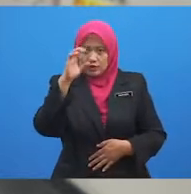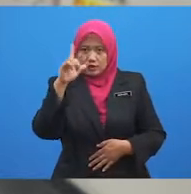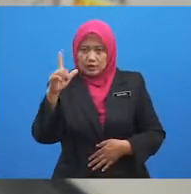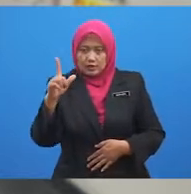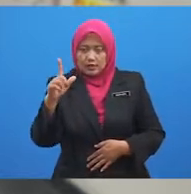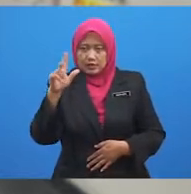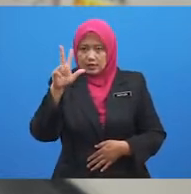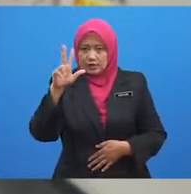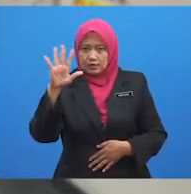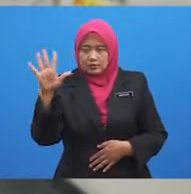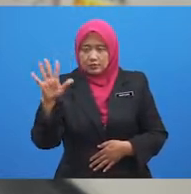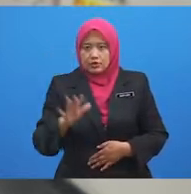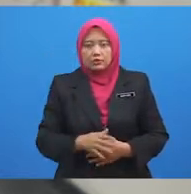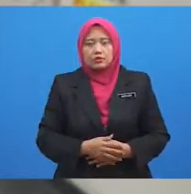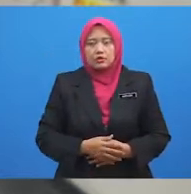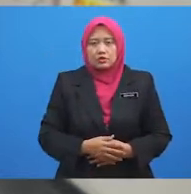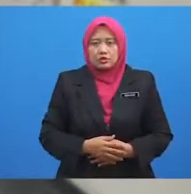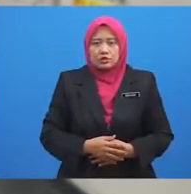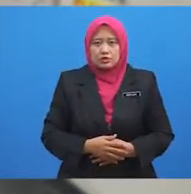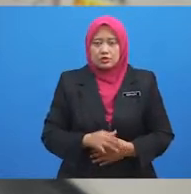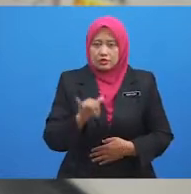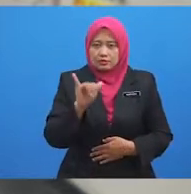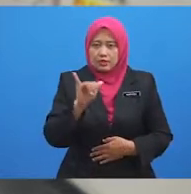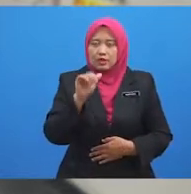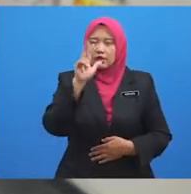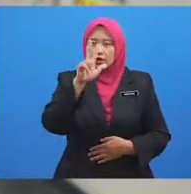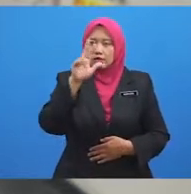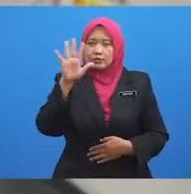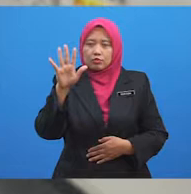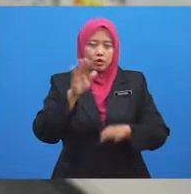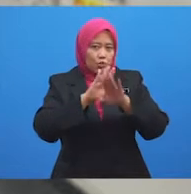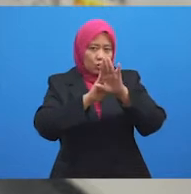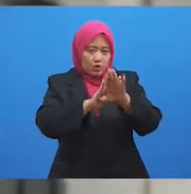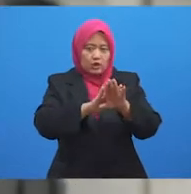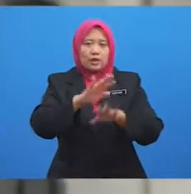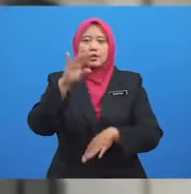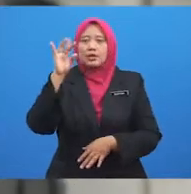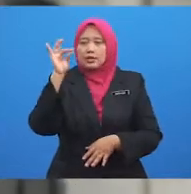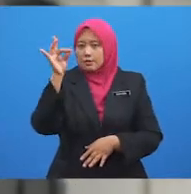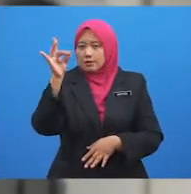17, iaitu 35 tolak 18.